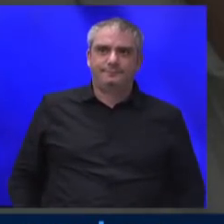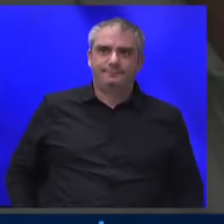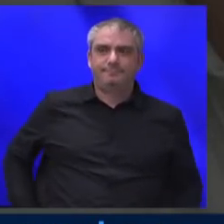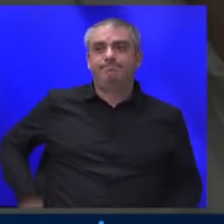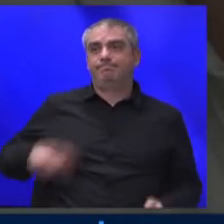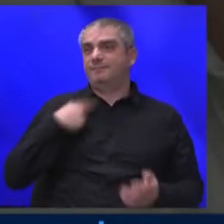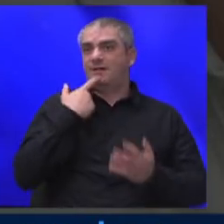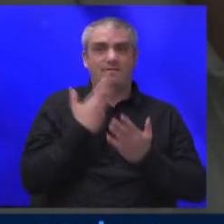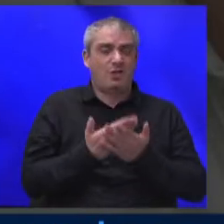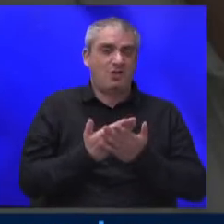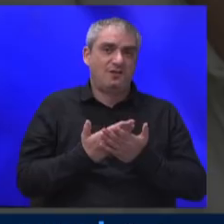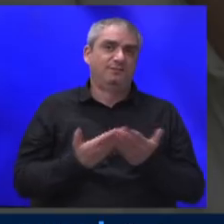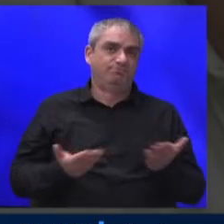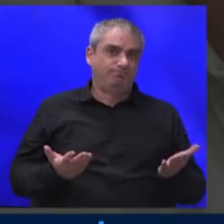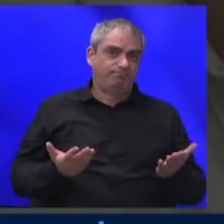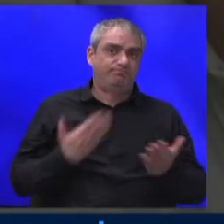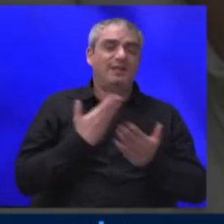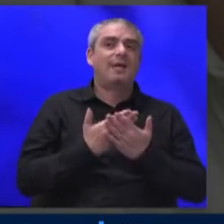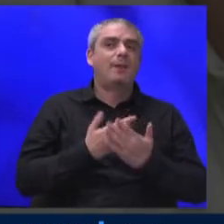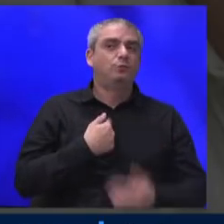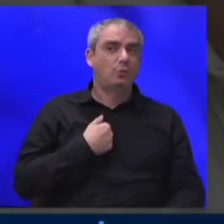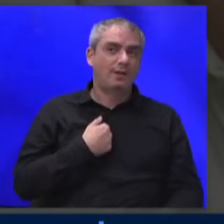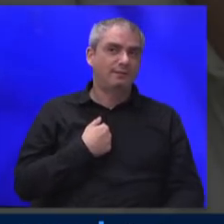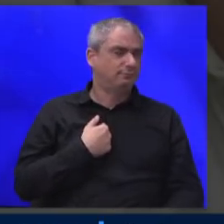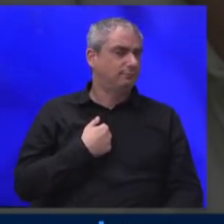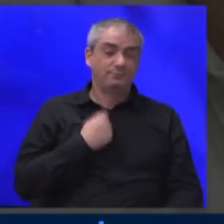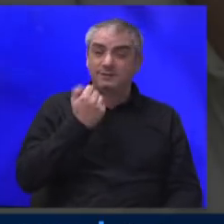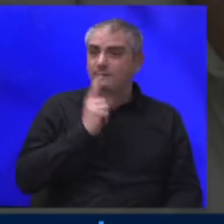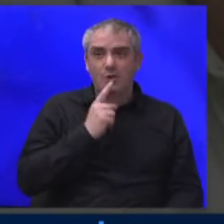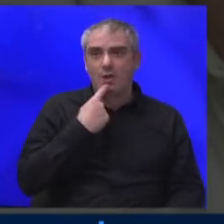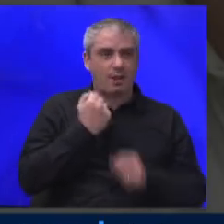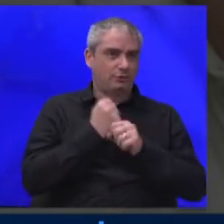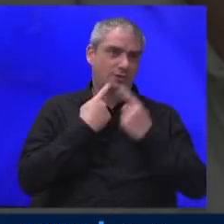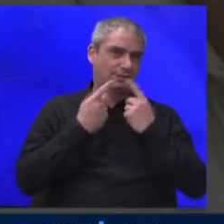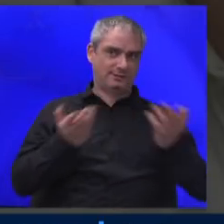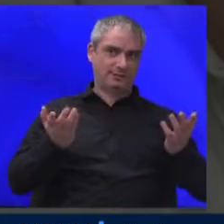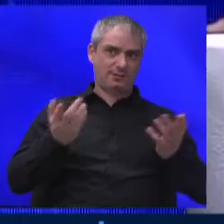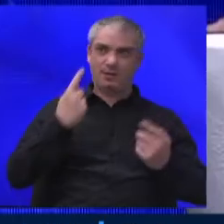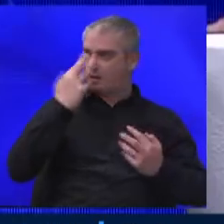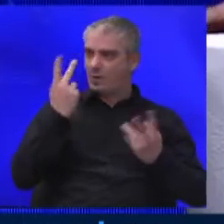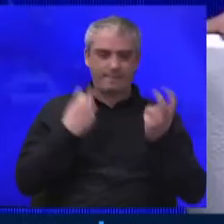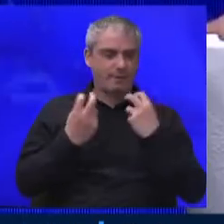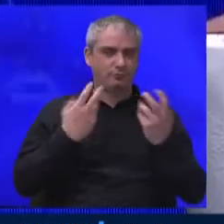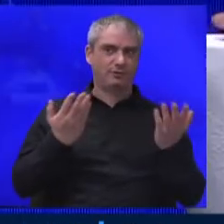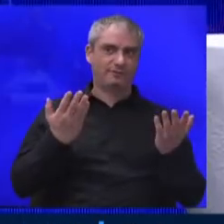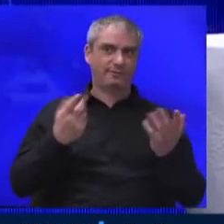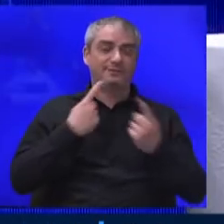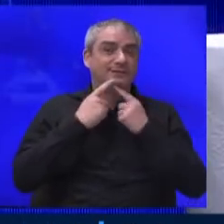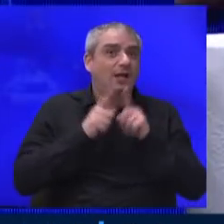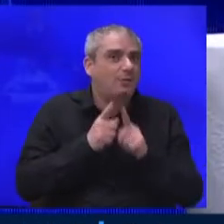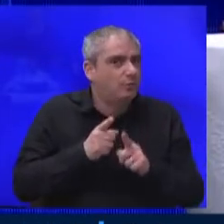חייב להודות שהמליצו לי כמעט לא לעשות את השיחה הזו, כשראו את מספר המשתתפים. שיחה כזאת